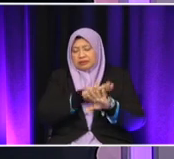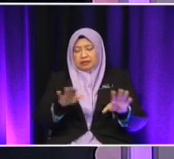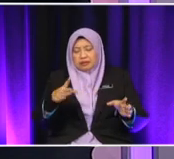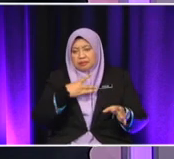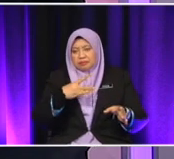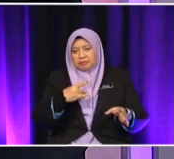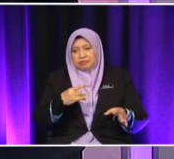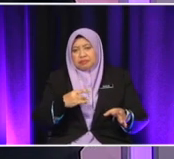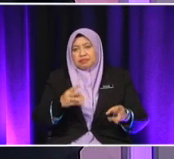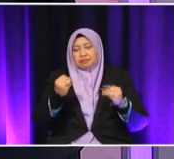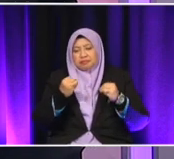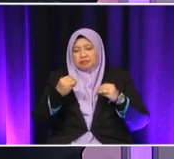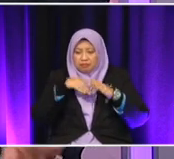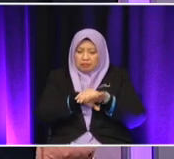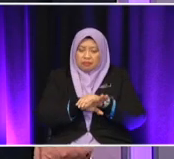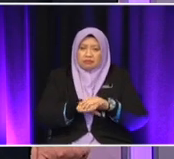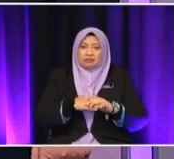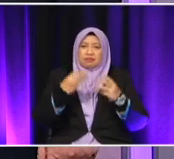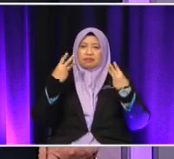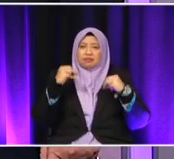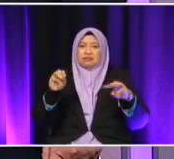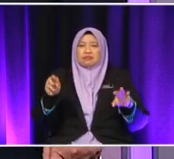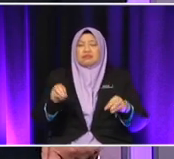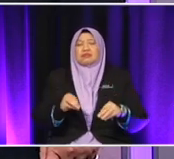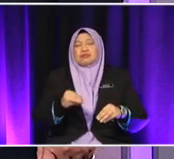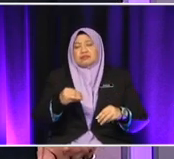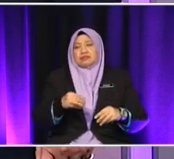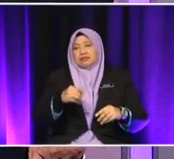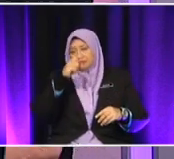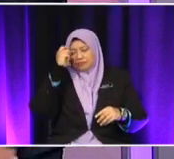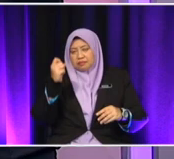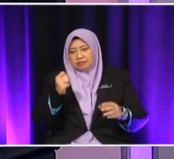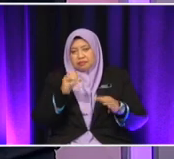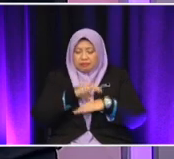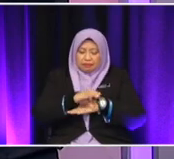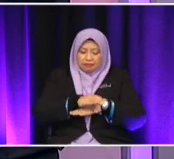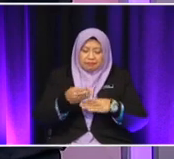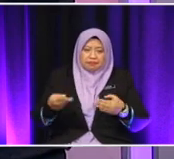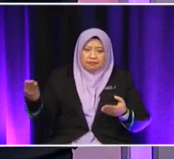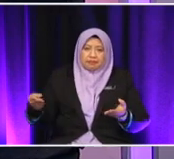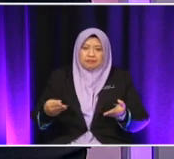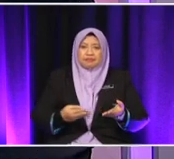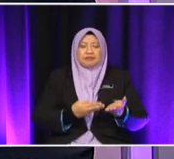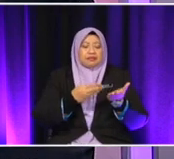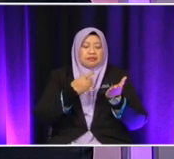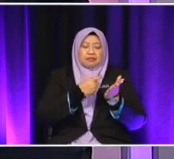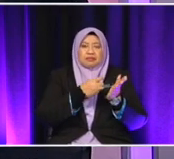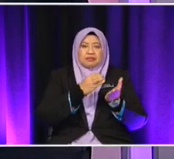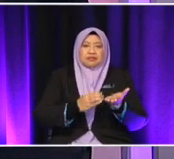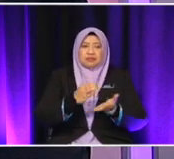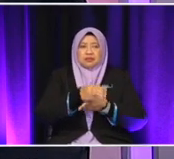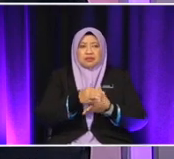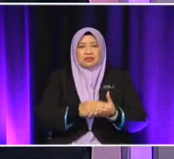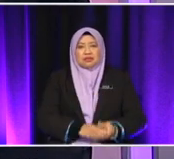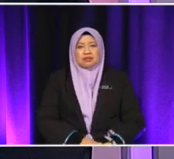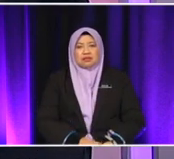memasuki pasaran kenapa Sebab terpaksa supaya juga yang banyak sub penawaran akan menurun oke